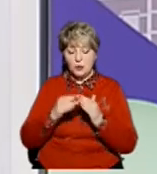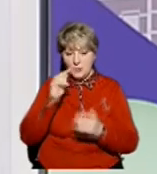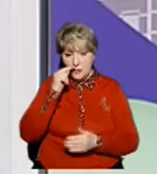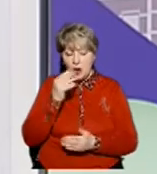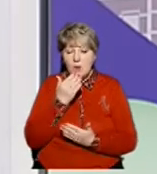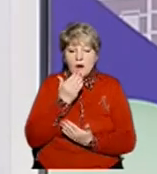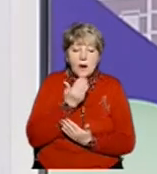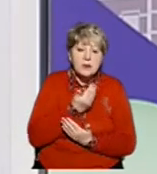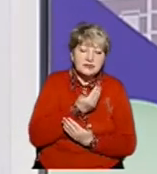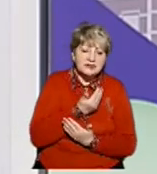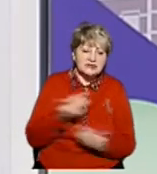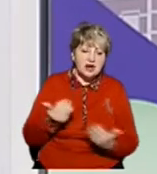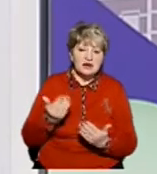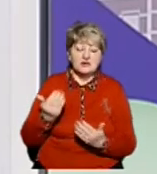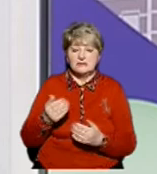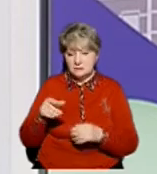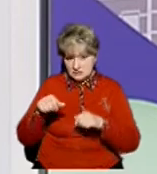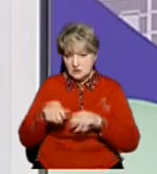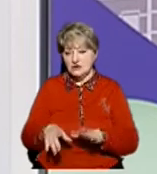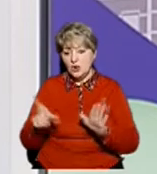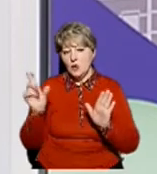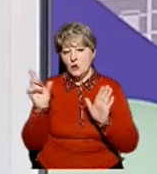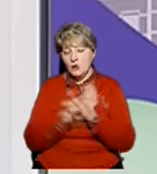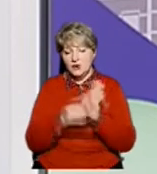останній вже коридор вона все-таки вирішила